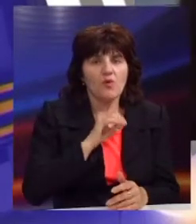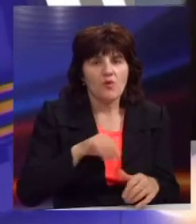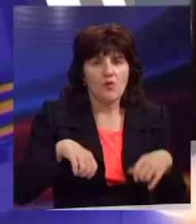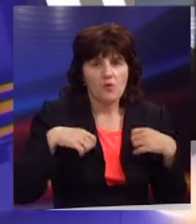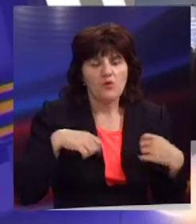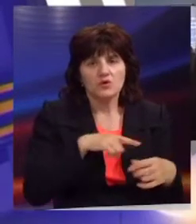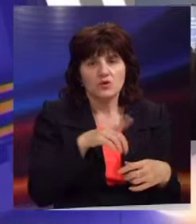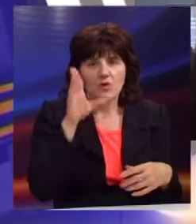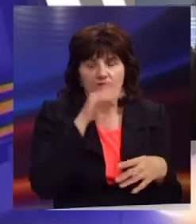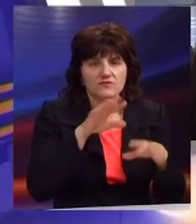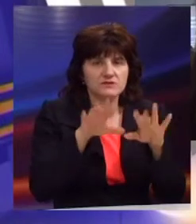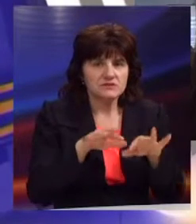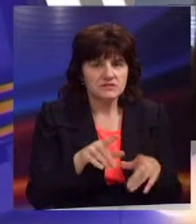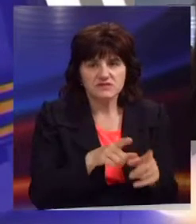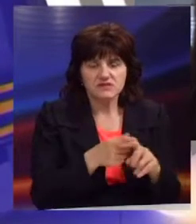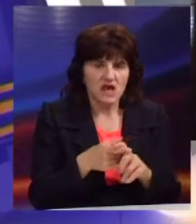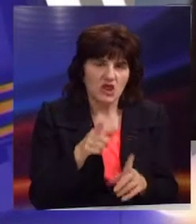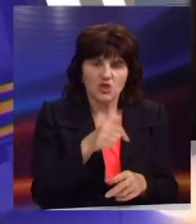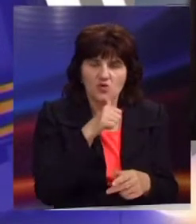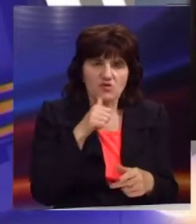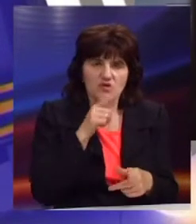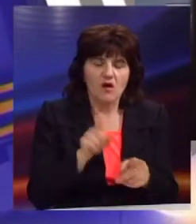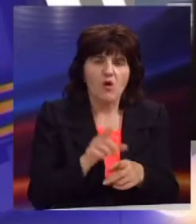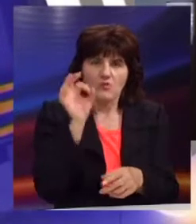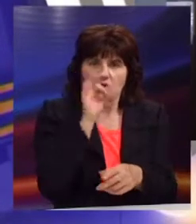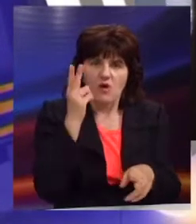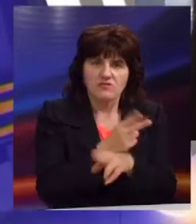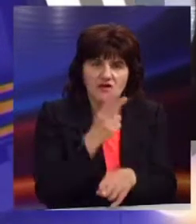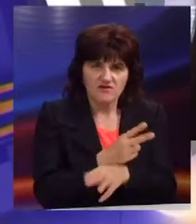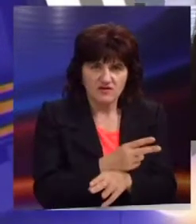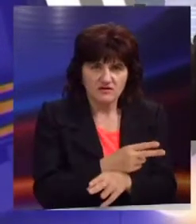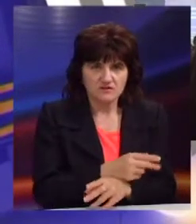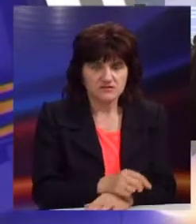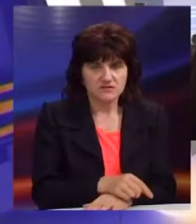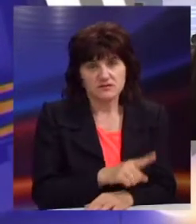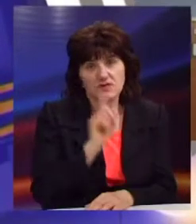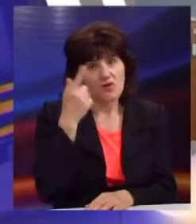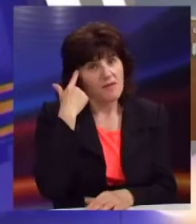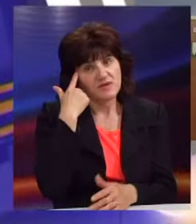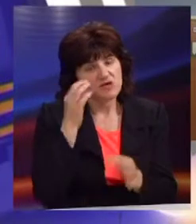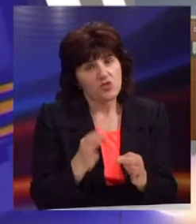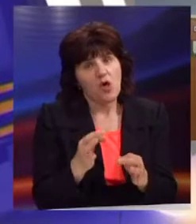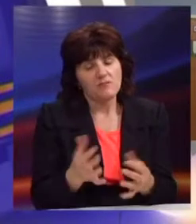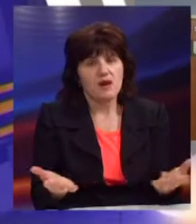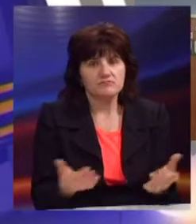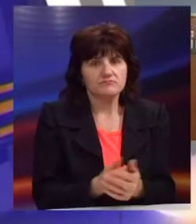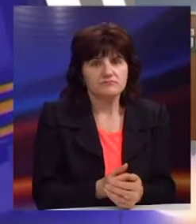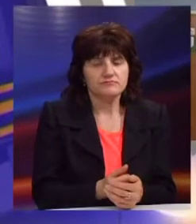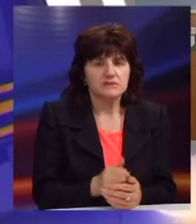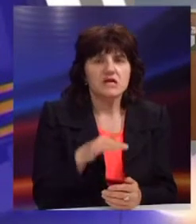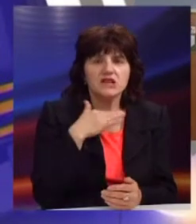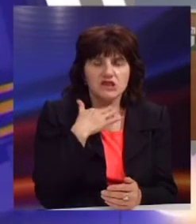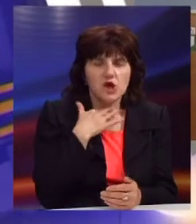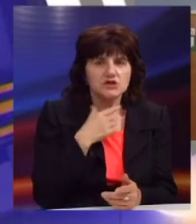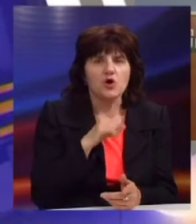dok su u školi i tako. I šta oni misle, je li to zavisnost ili je to njima normalno ponašanje? To je normalno. Da, ima u razredu